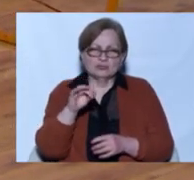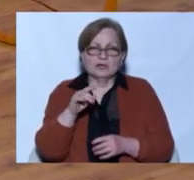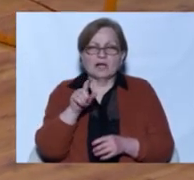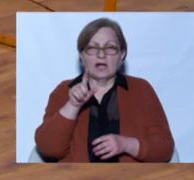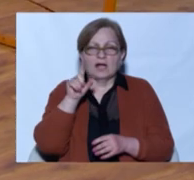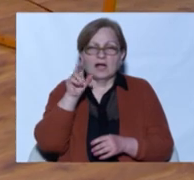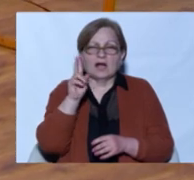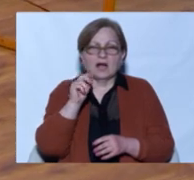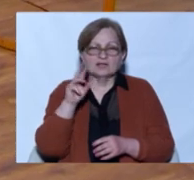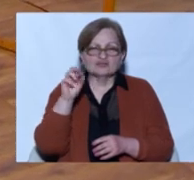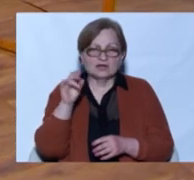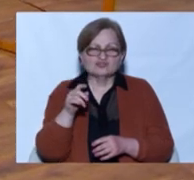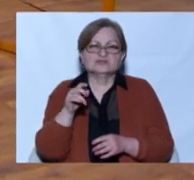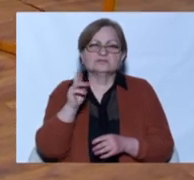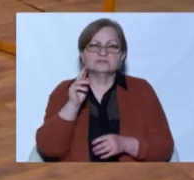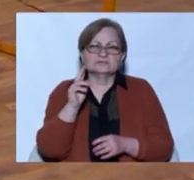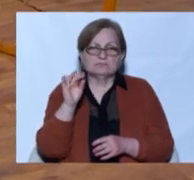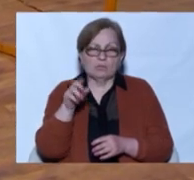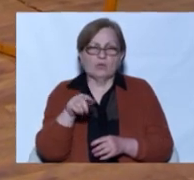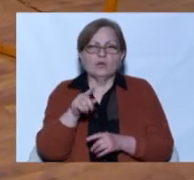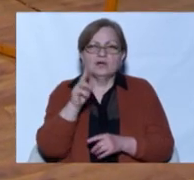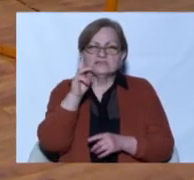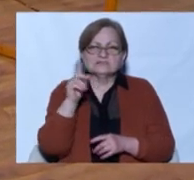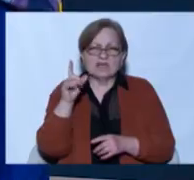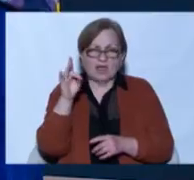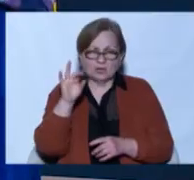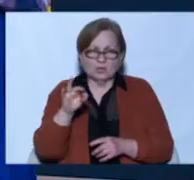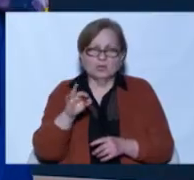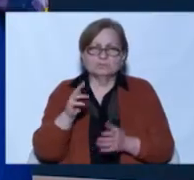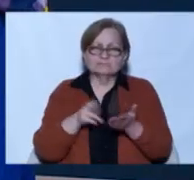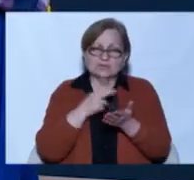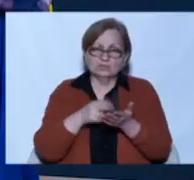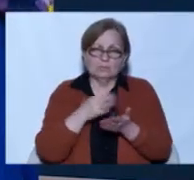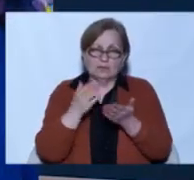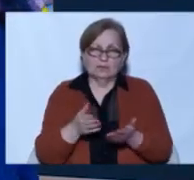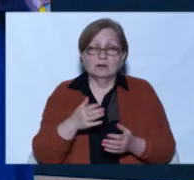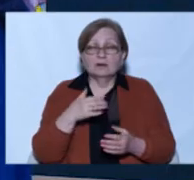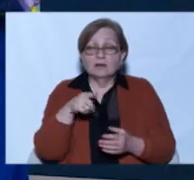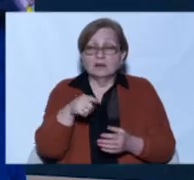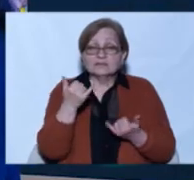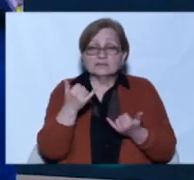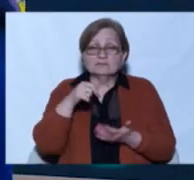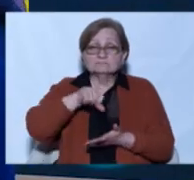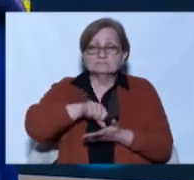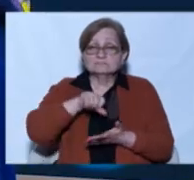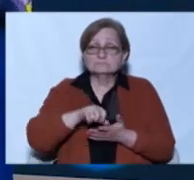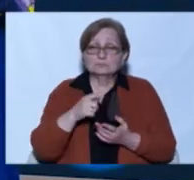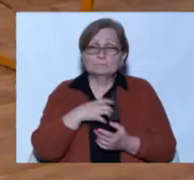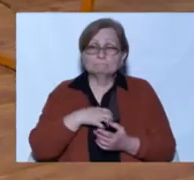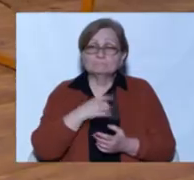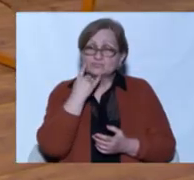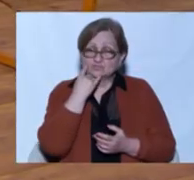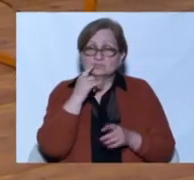კაჭკაჭი ჭიბო, წიგნობარი წერო. ჩვენი დღევანდელი მოთხრობის მთავარი პერსონაჟიც